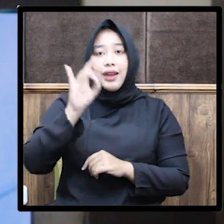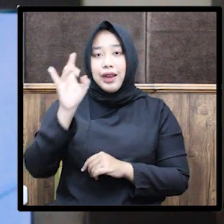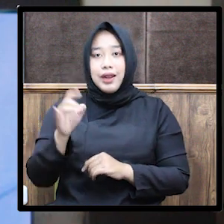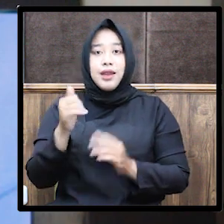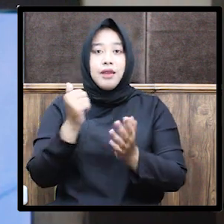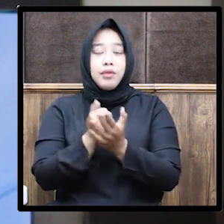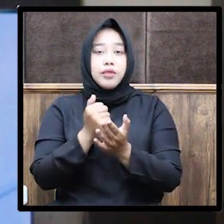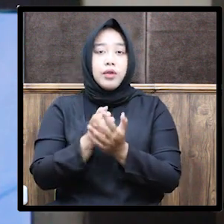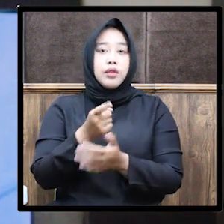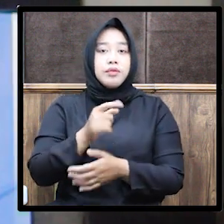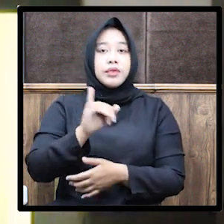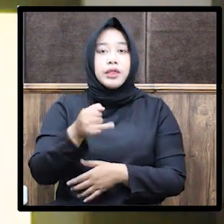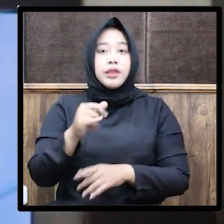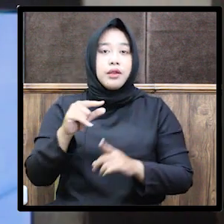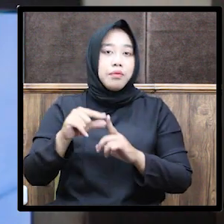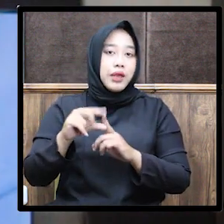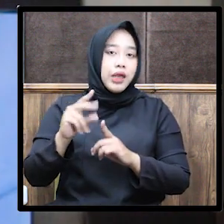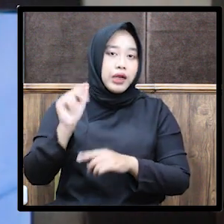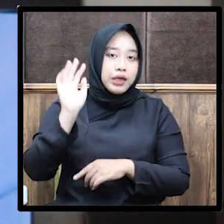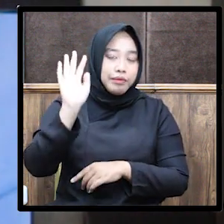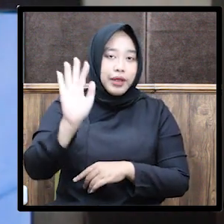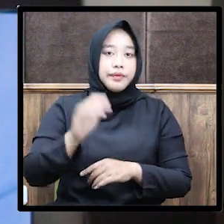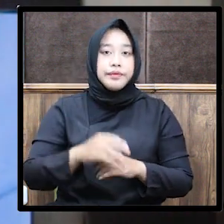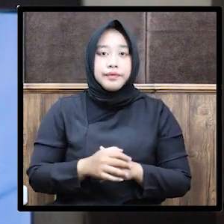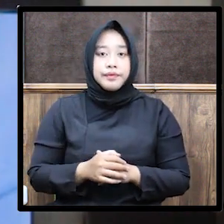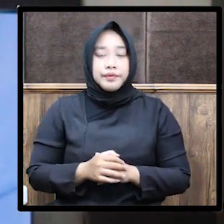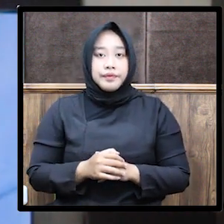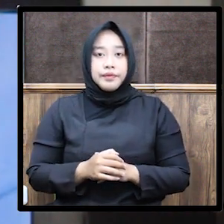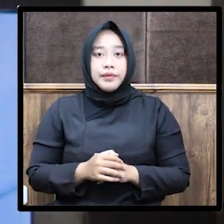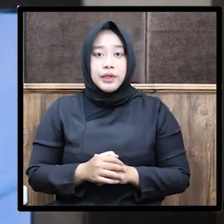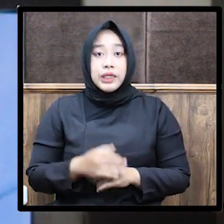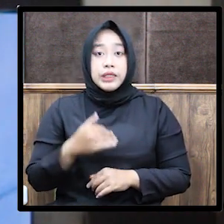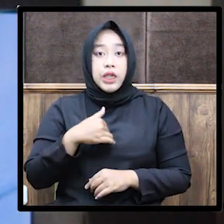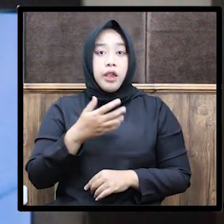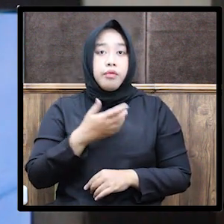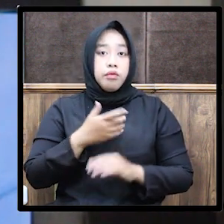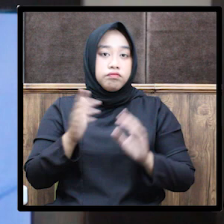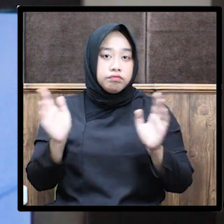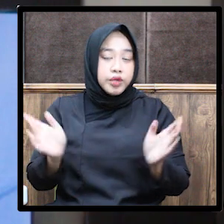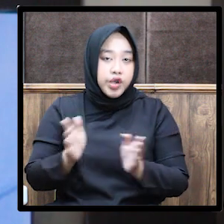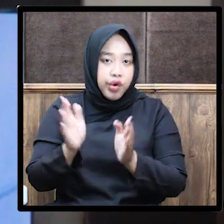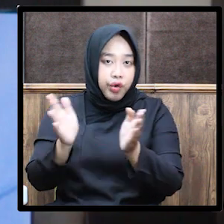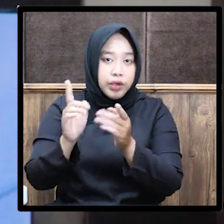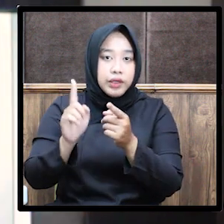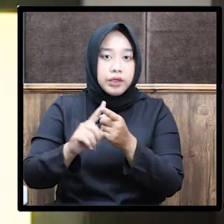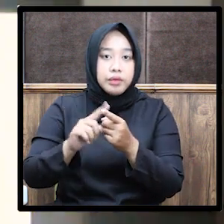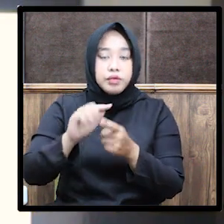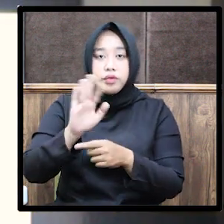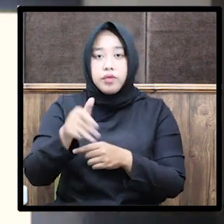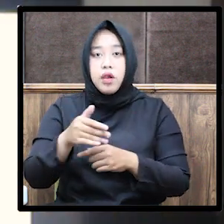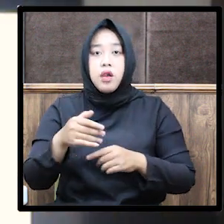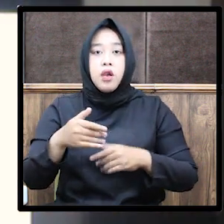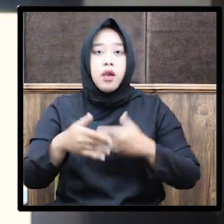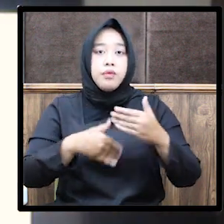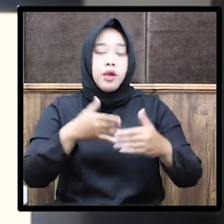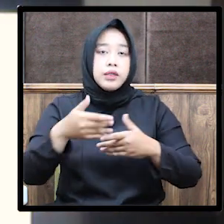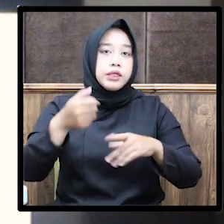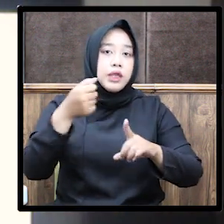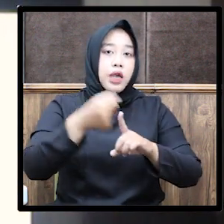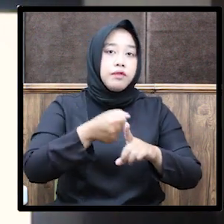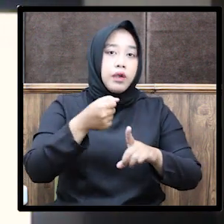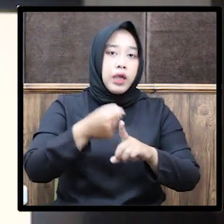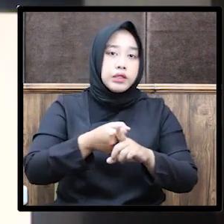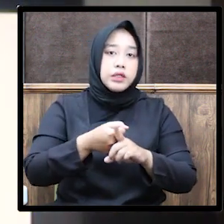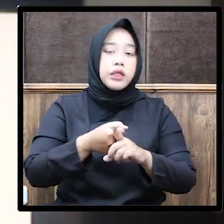menjadi PR ke depan. Nah, saya mendorong teman-teman juga melakukan proses advokasi itu sejak proses